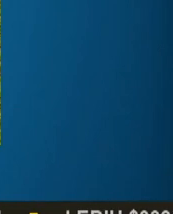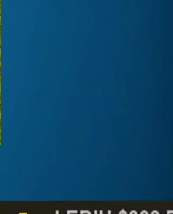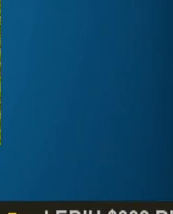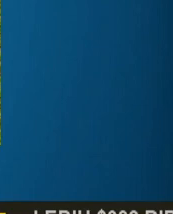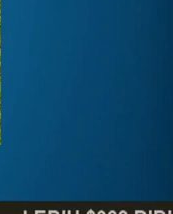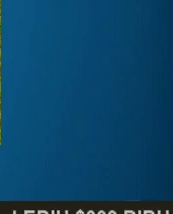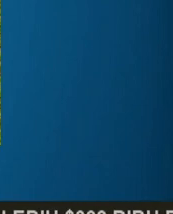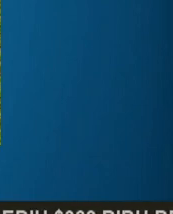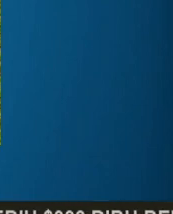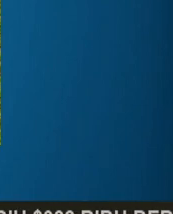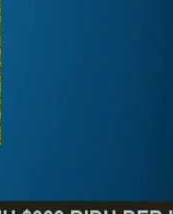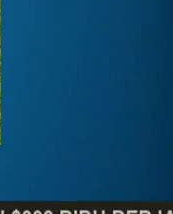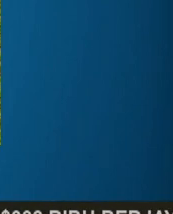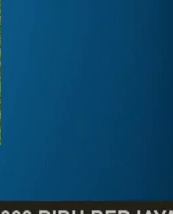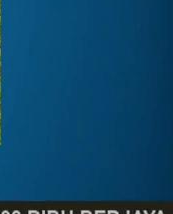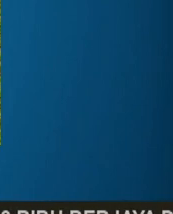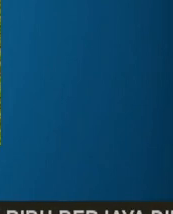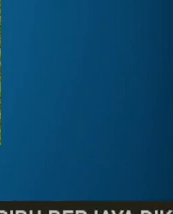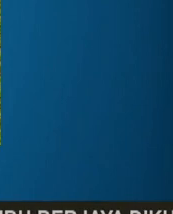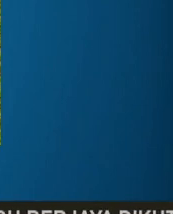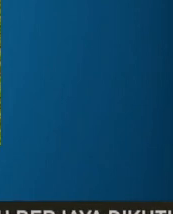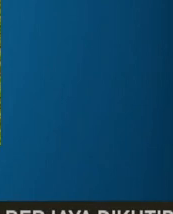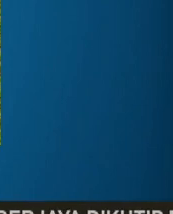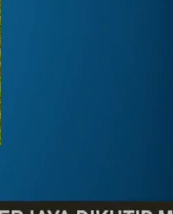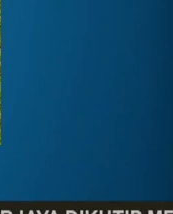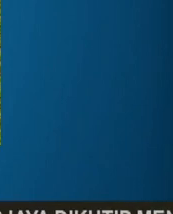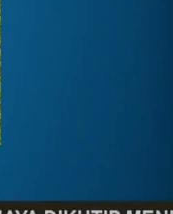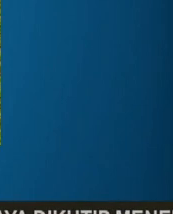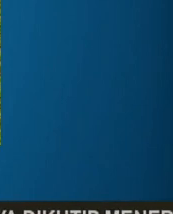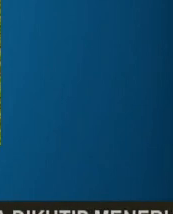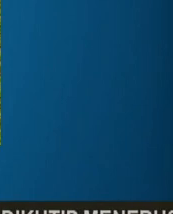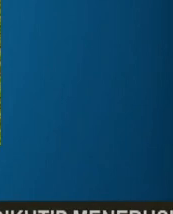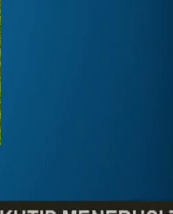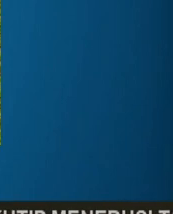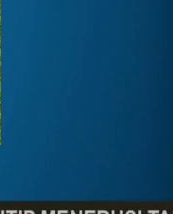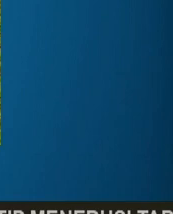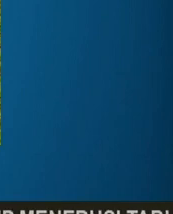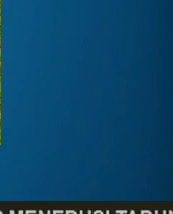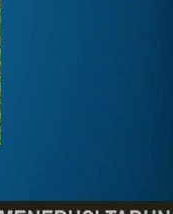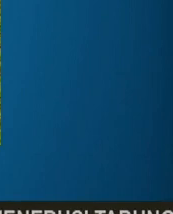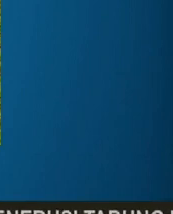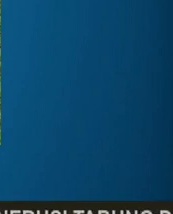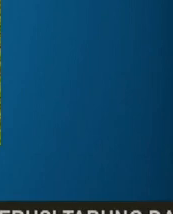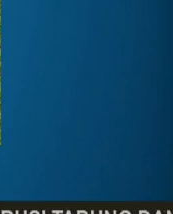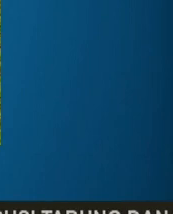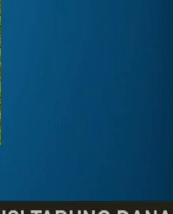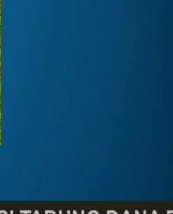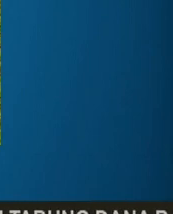tempo tujuh hari untuk menjelaskan denda komponen tersebut dan jika gagal boleh didakwa di mahkamah